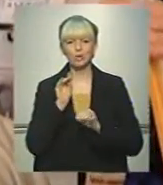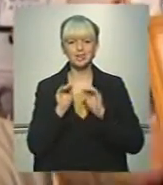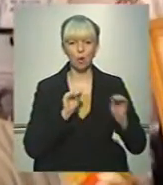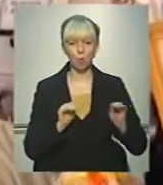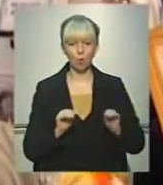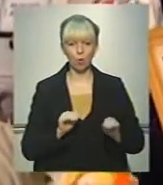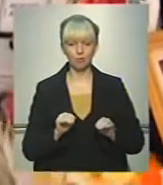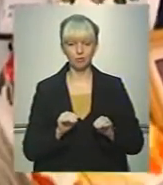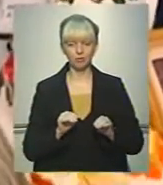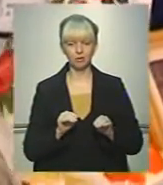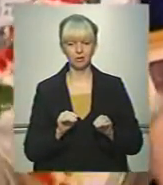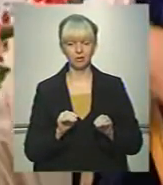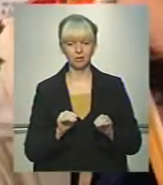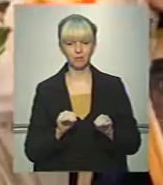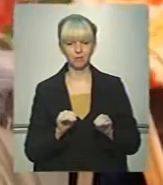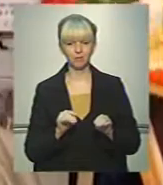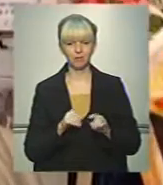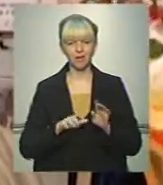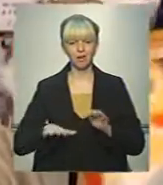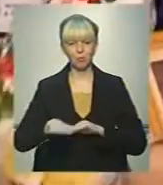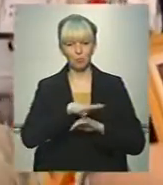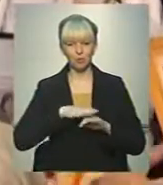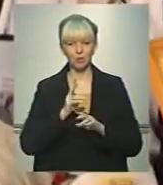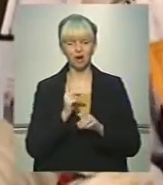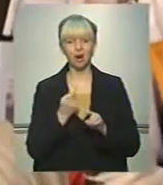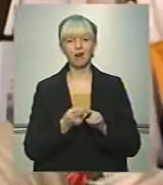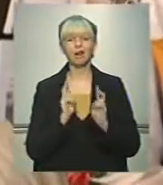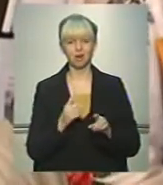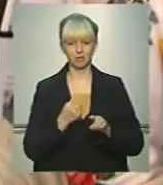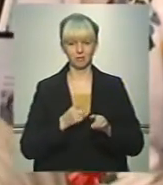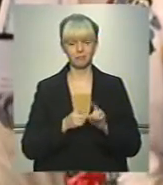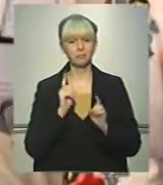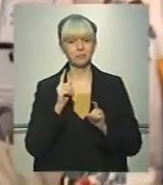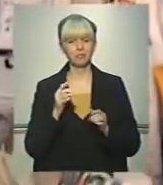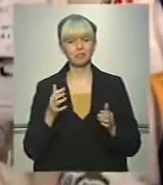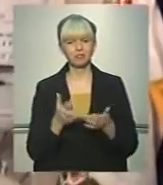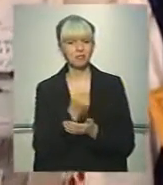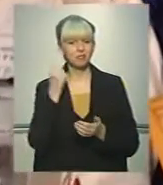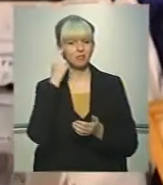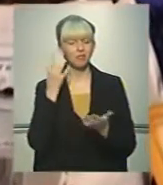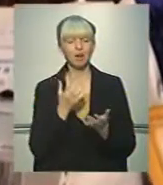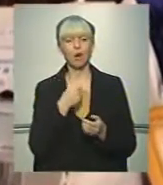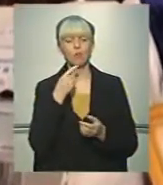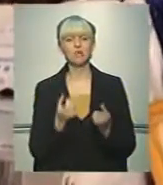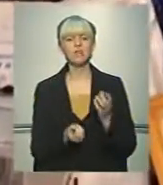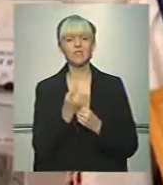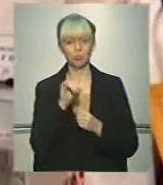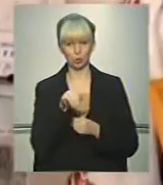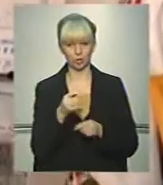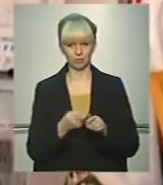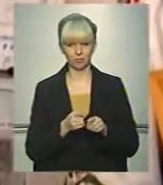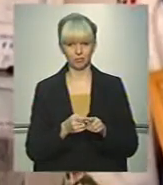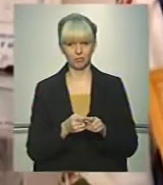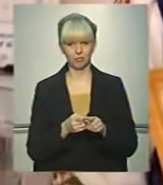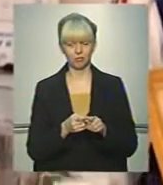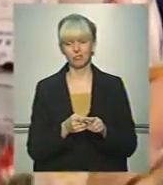це? Ну, простір, цей як це, і тоді народжуються думки, кажуть, звідки тебе це?